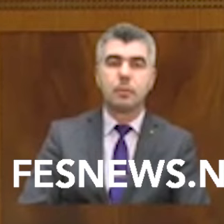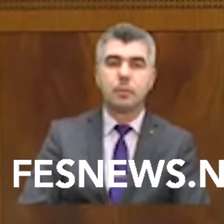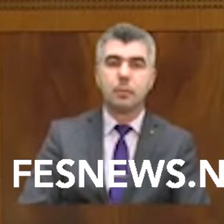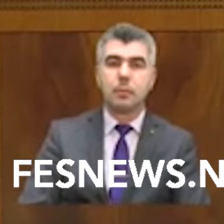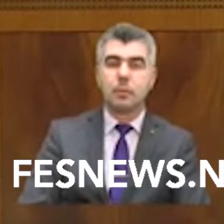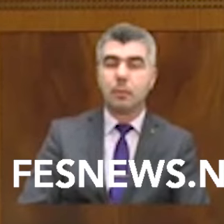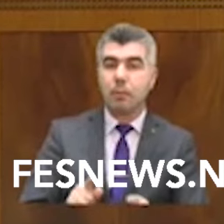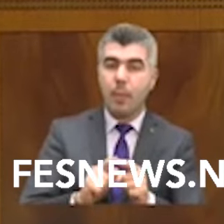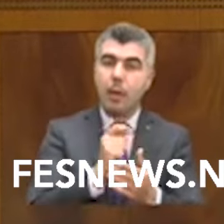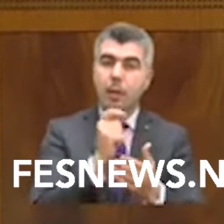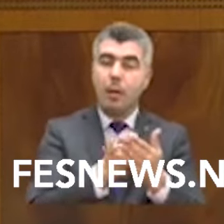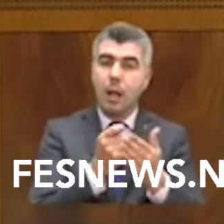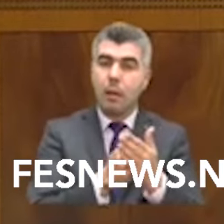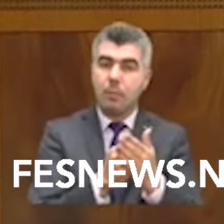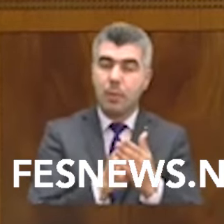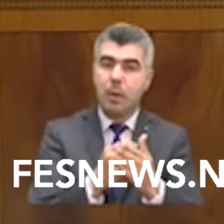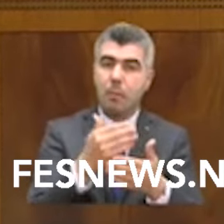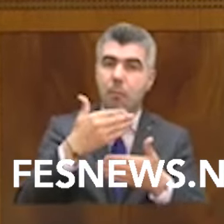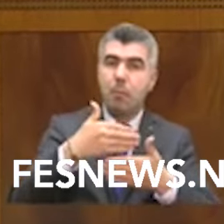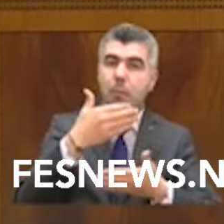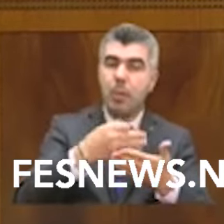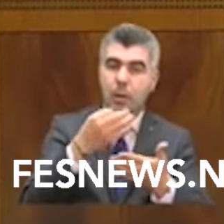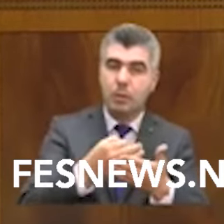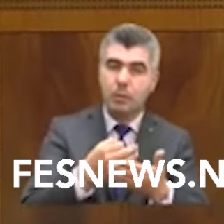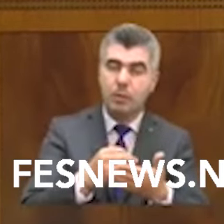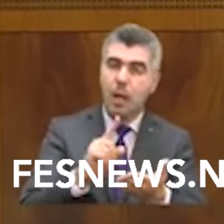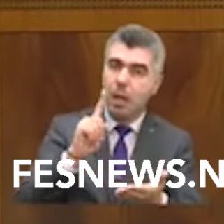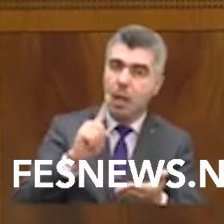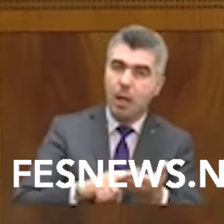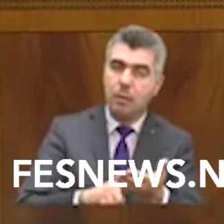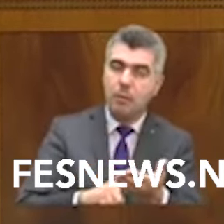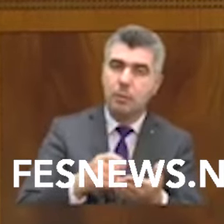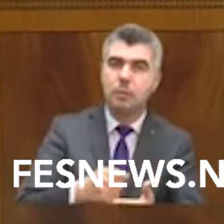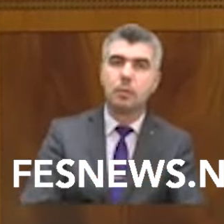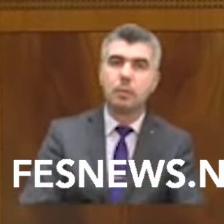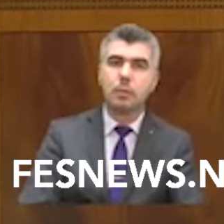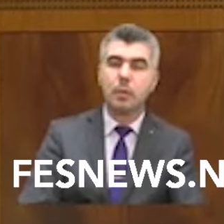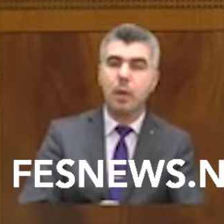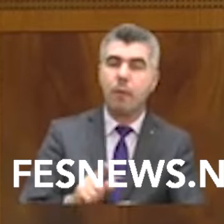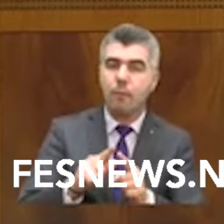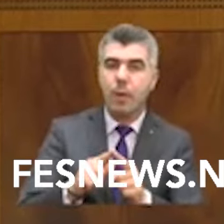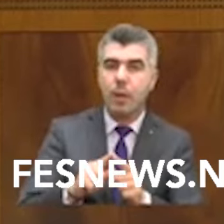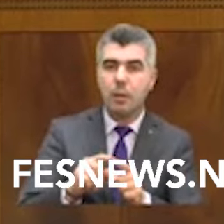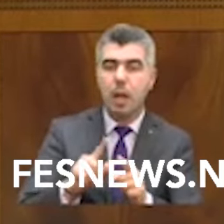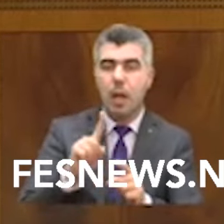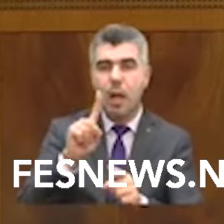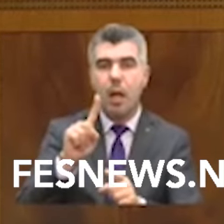كتجاوب بمرونة مع طلبات يعني البناء اللي كتستجب للشروط من بعد التحديد ديال